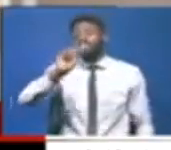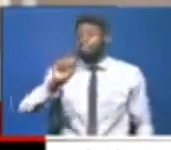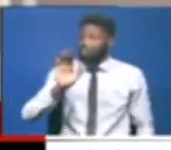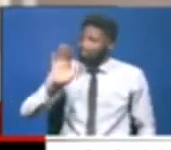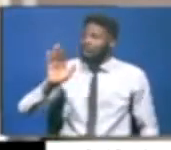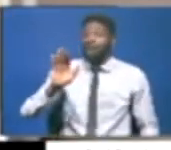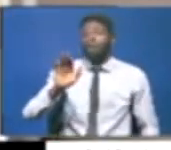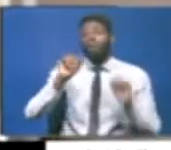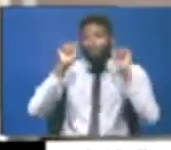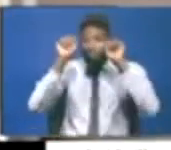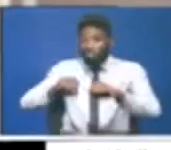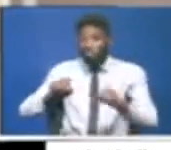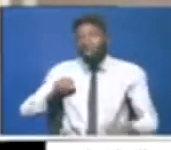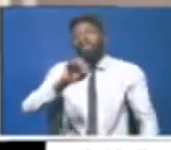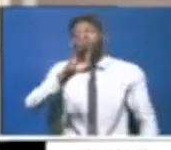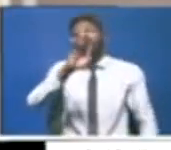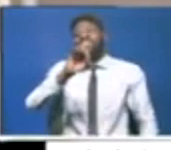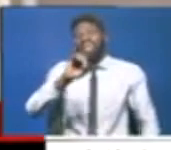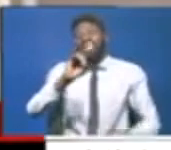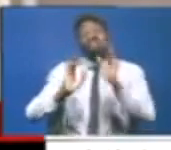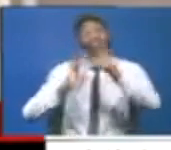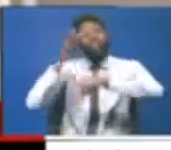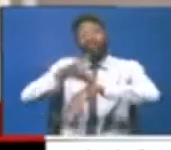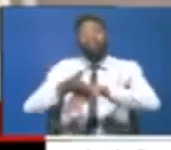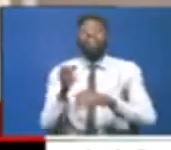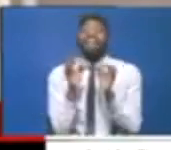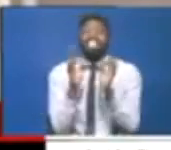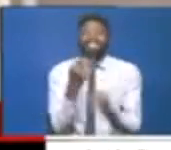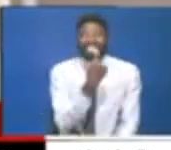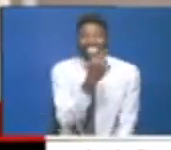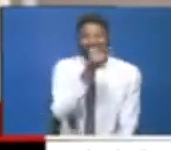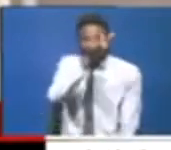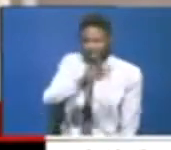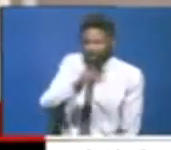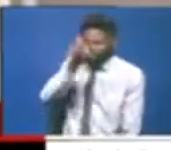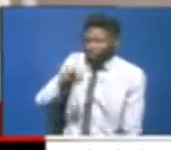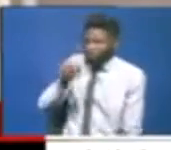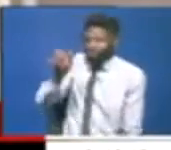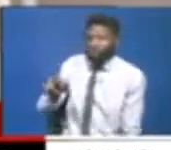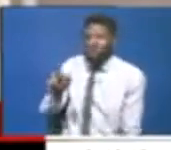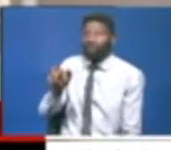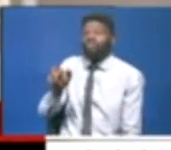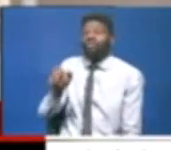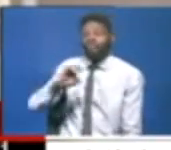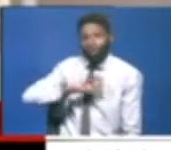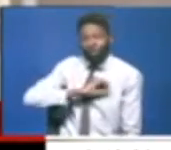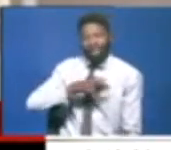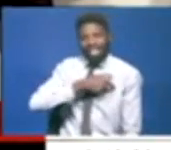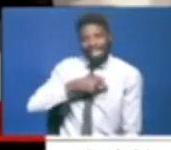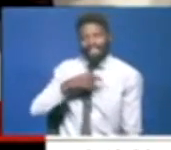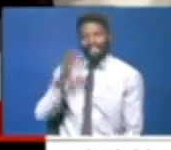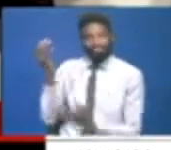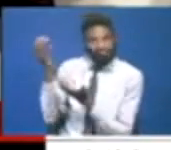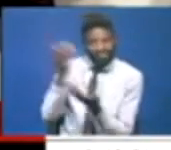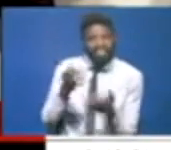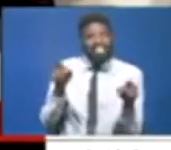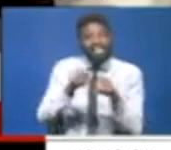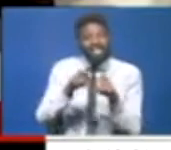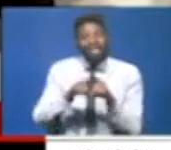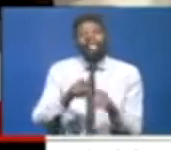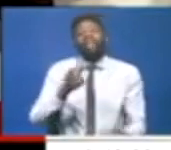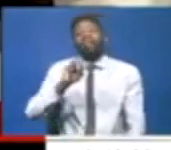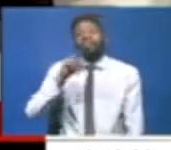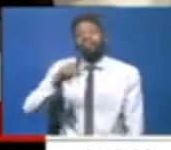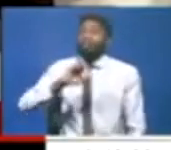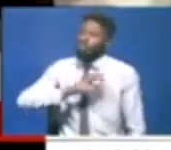karibu 30 na kitu. Ikiwa kila mgombeaji ataleta agent, alafu wagombeaji wa ubunge wa Lurambi constituency kila mmoja